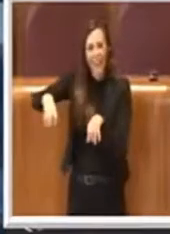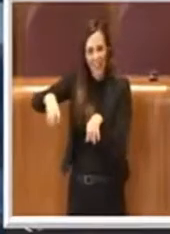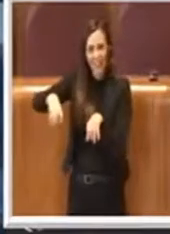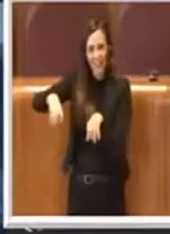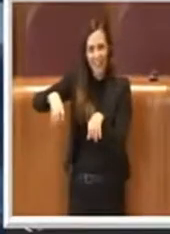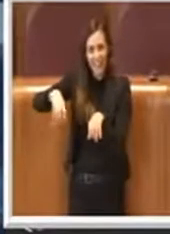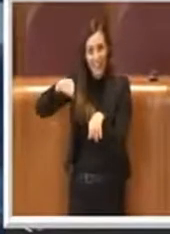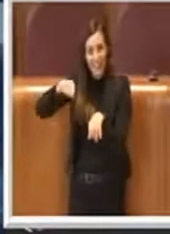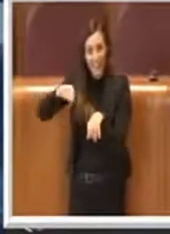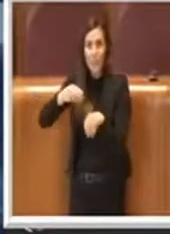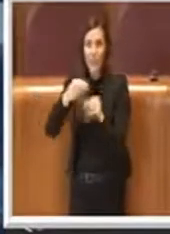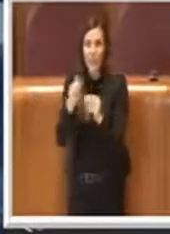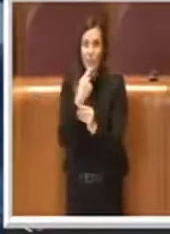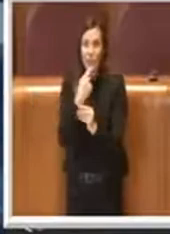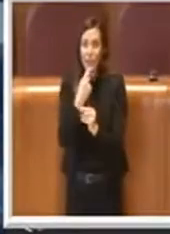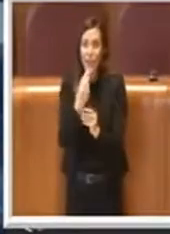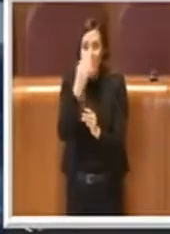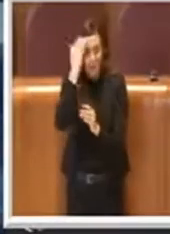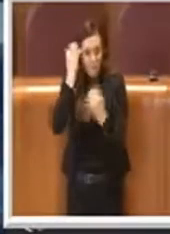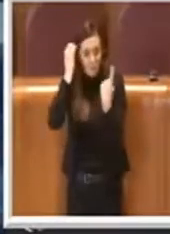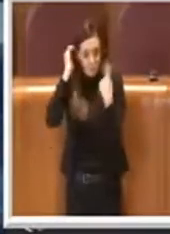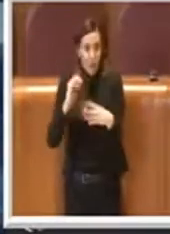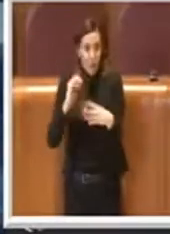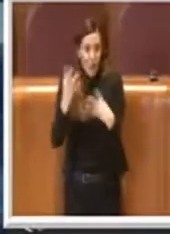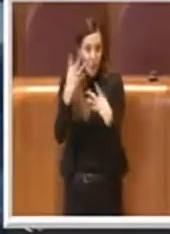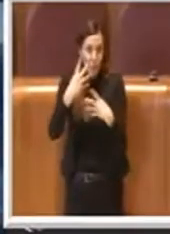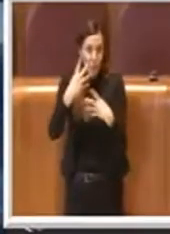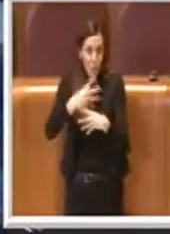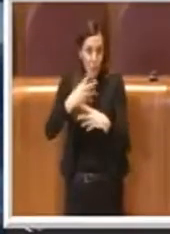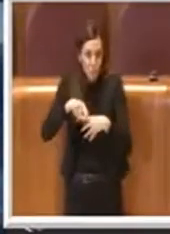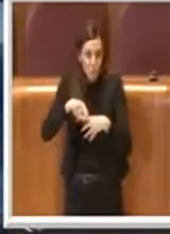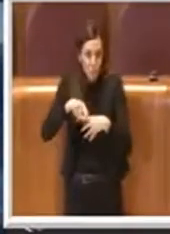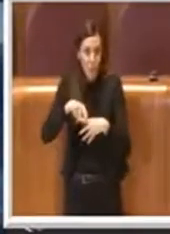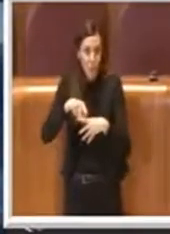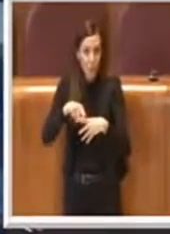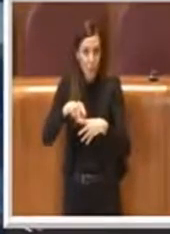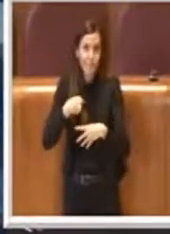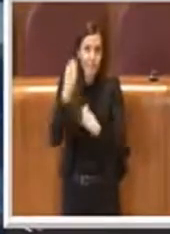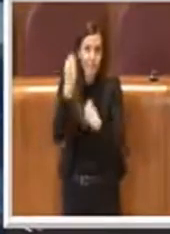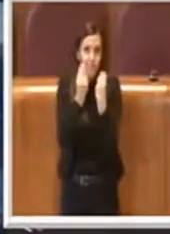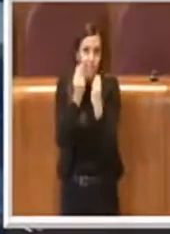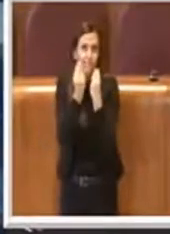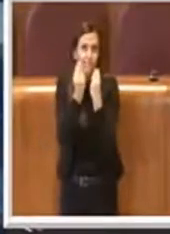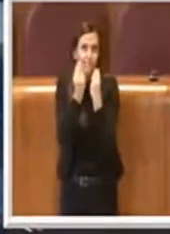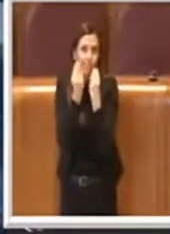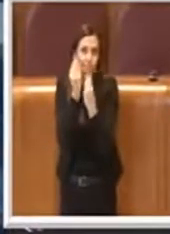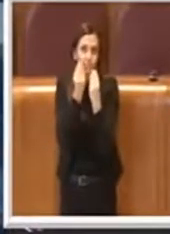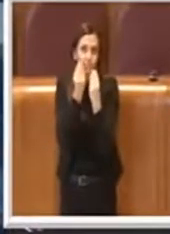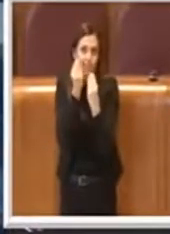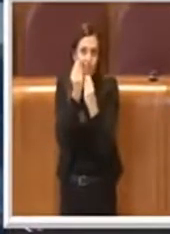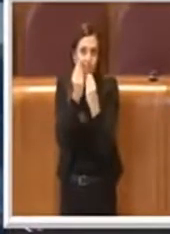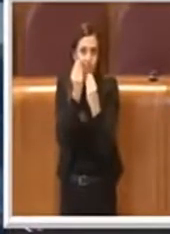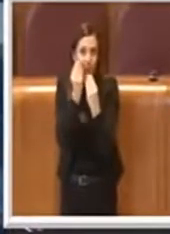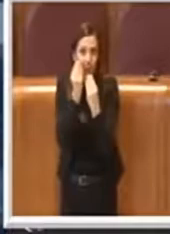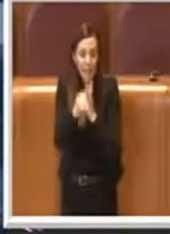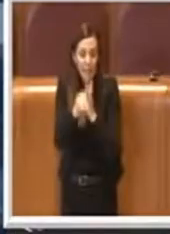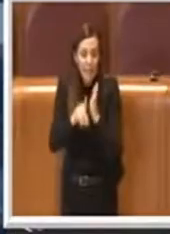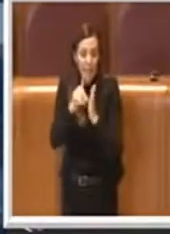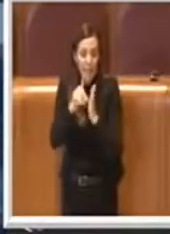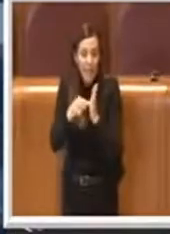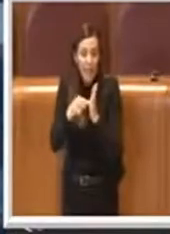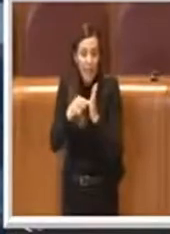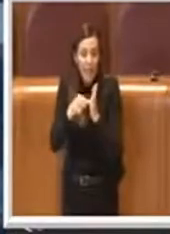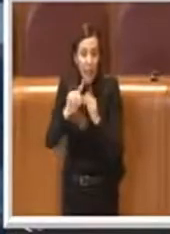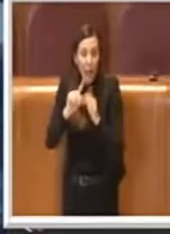diciamo questa funzione eravamo pensata come dire con successiva delibera da parte di chi